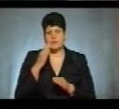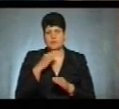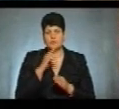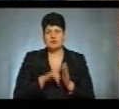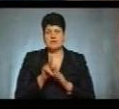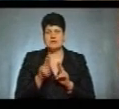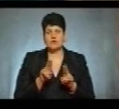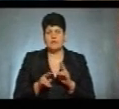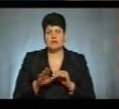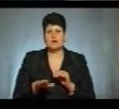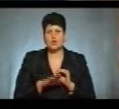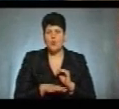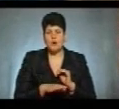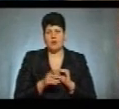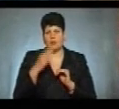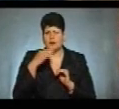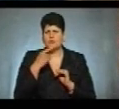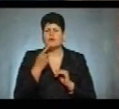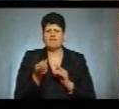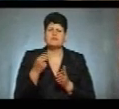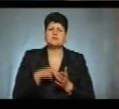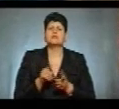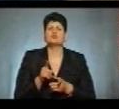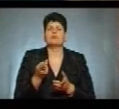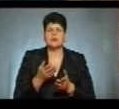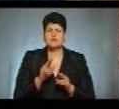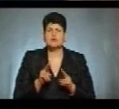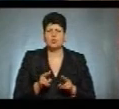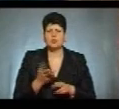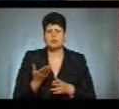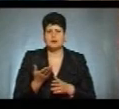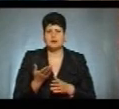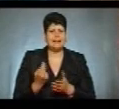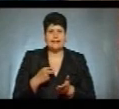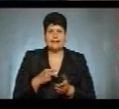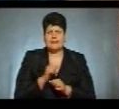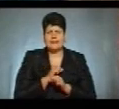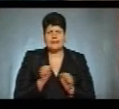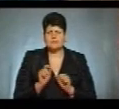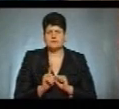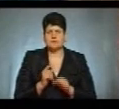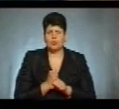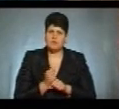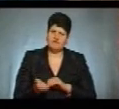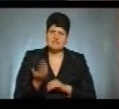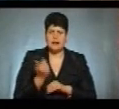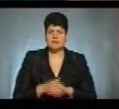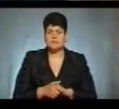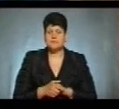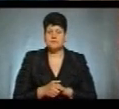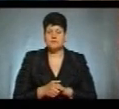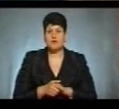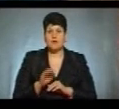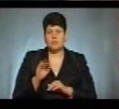ноги. Тато каже, встаньте, що ви мої ноги цілуєте? Не смійте того робити, встаньте. А